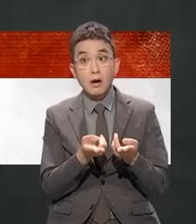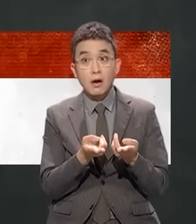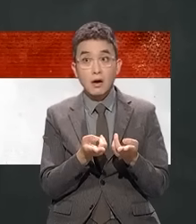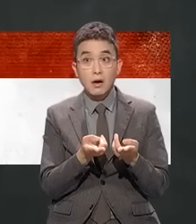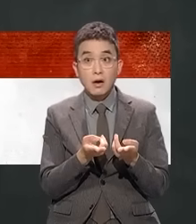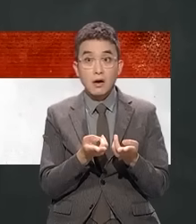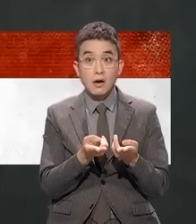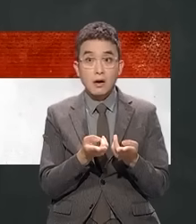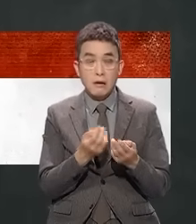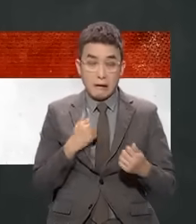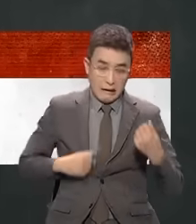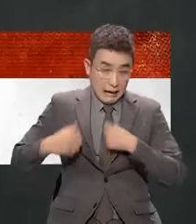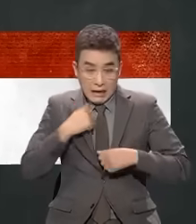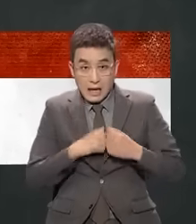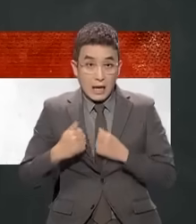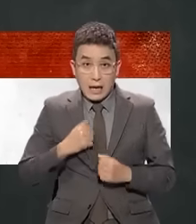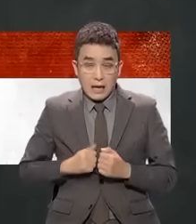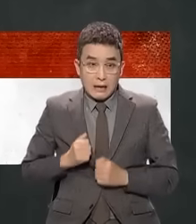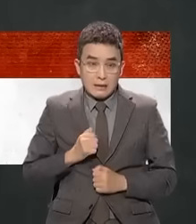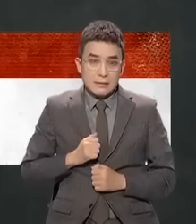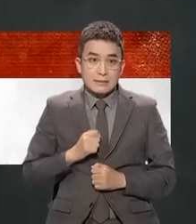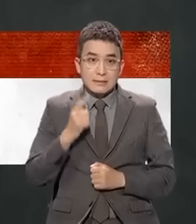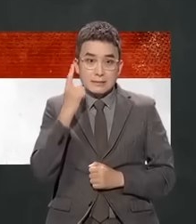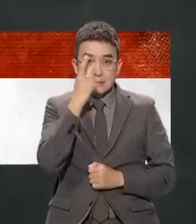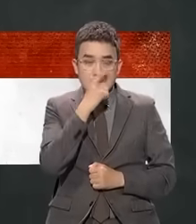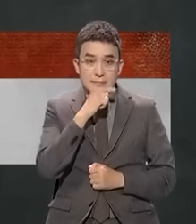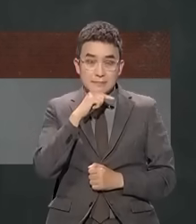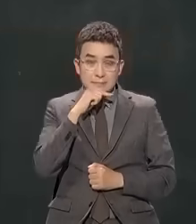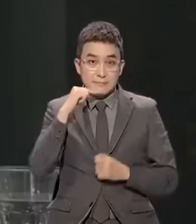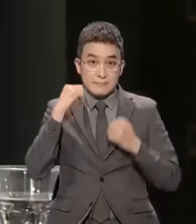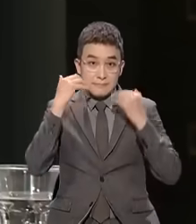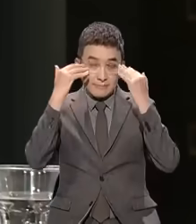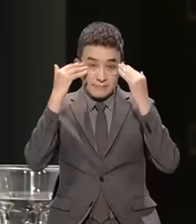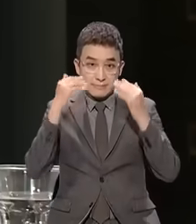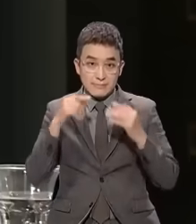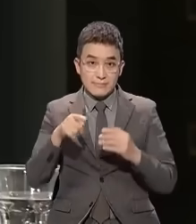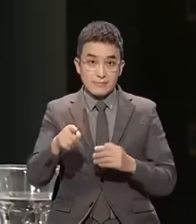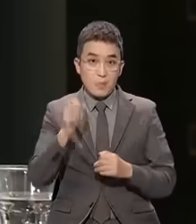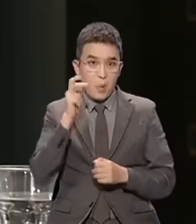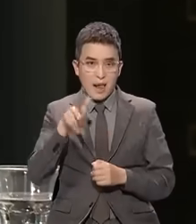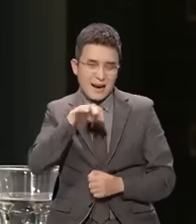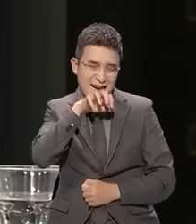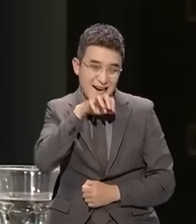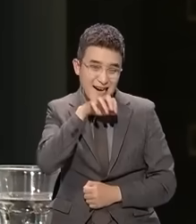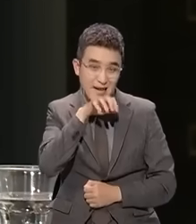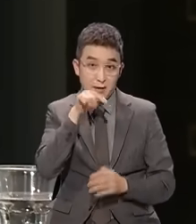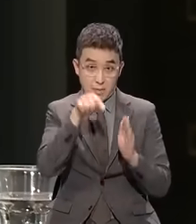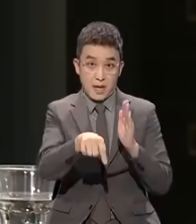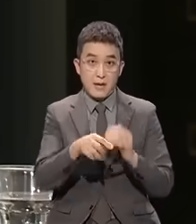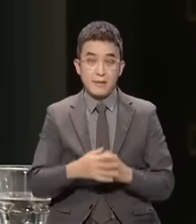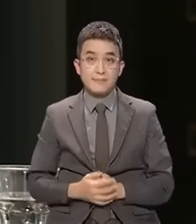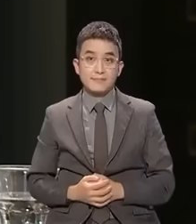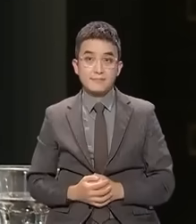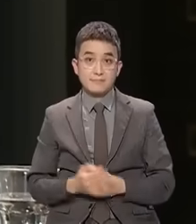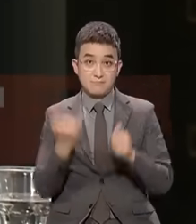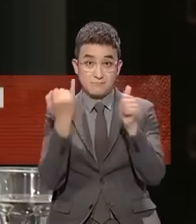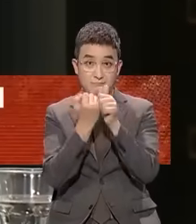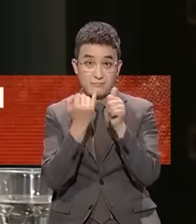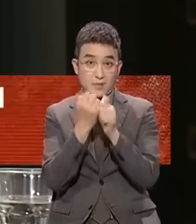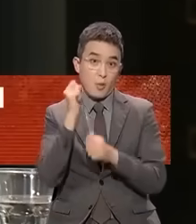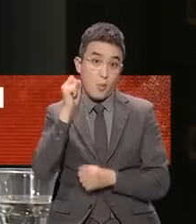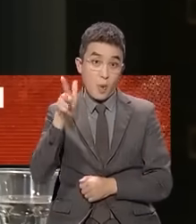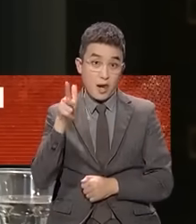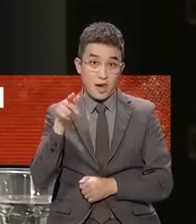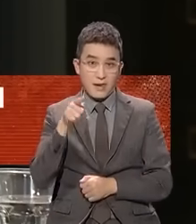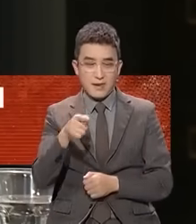주섬주섬 입고서 프론트에 내려가서 항의를 했죠. 자, 들으신 것처럼 부부가 호캉스 정말 간만에